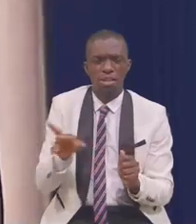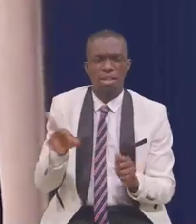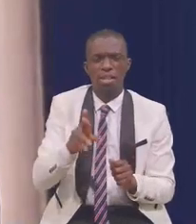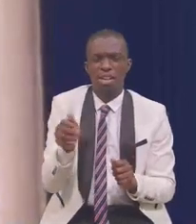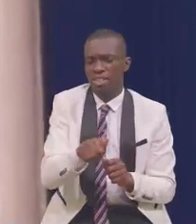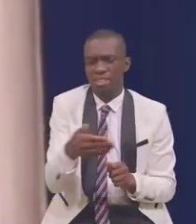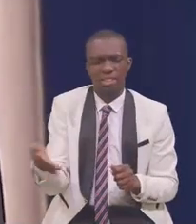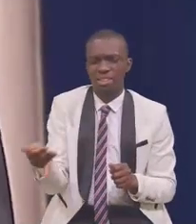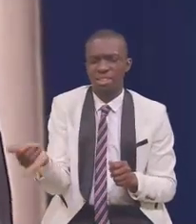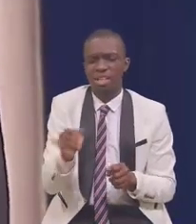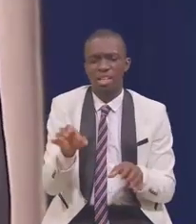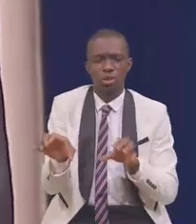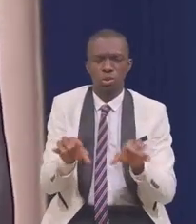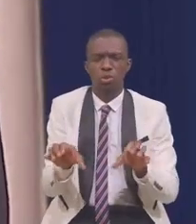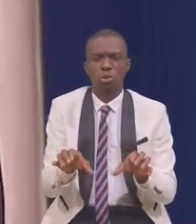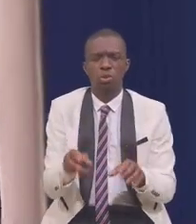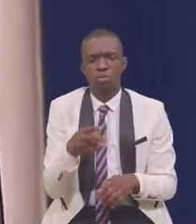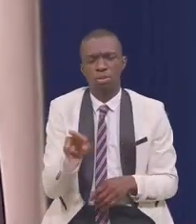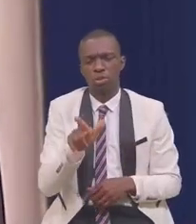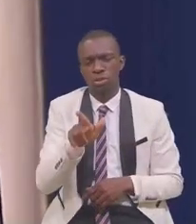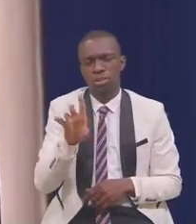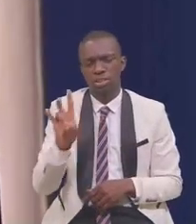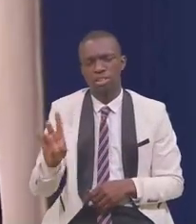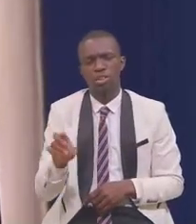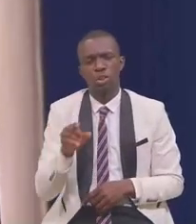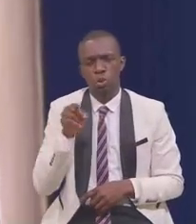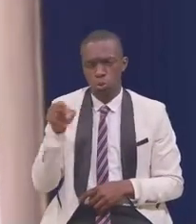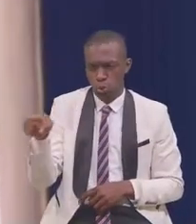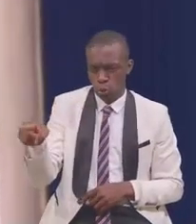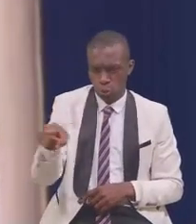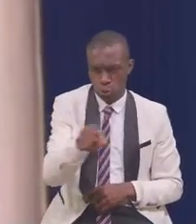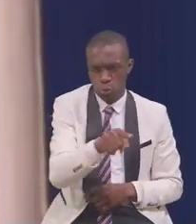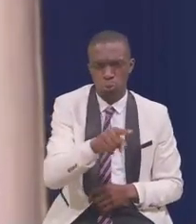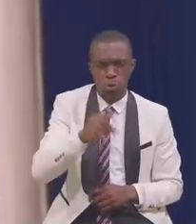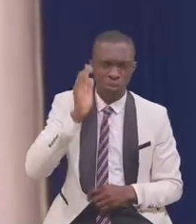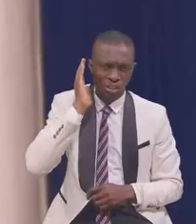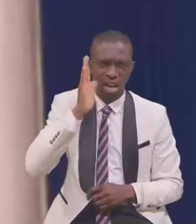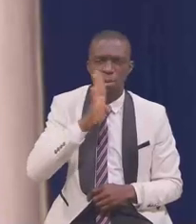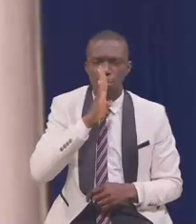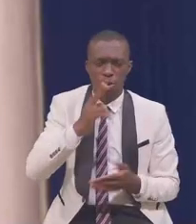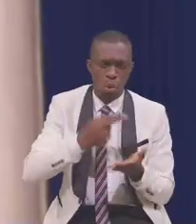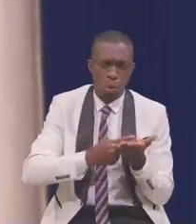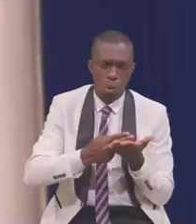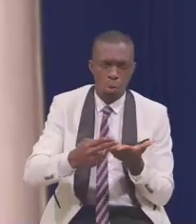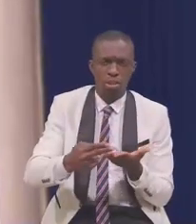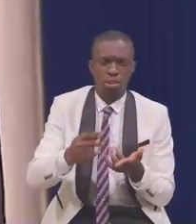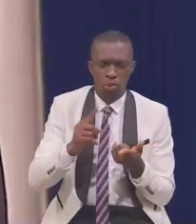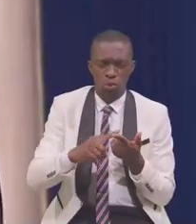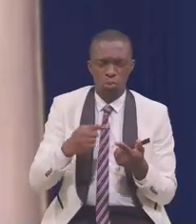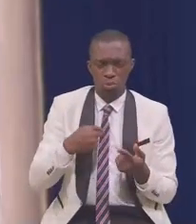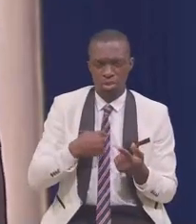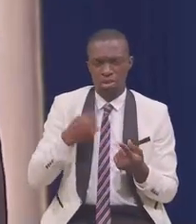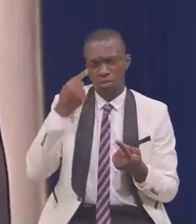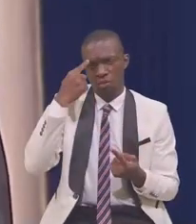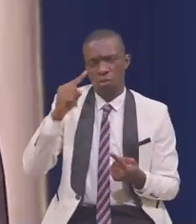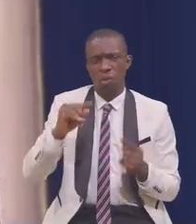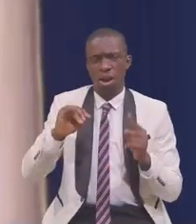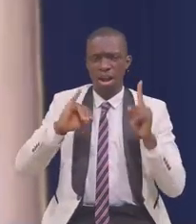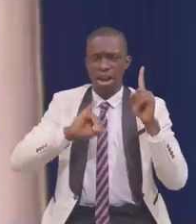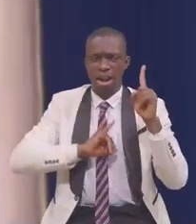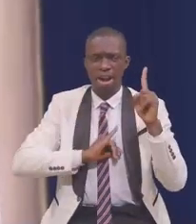font. Le verset 26. Vous serez saints pour moi, car je suis le saint, moi l'Éternel. Je vous